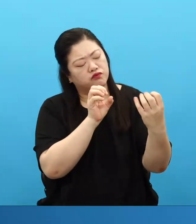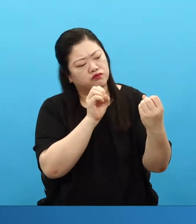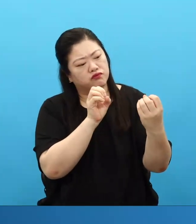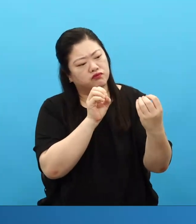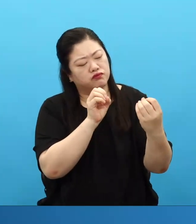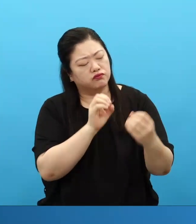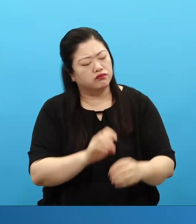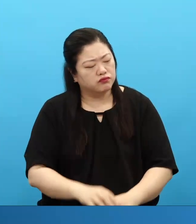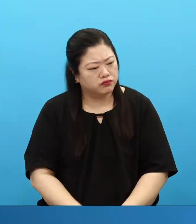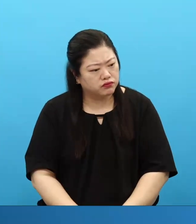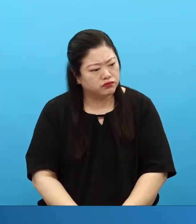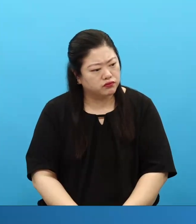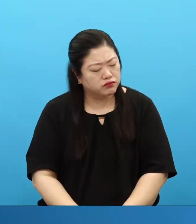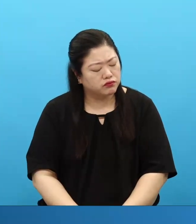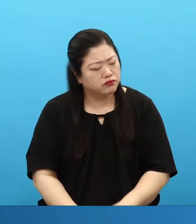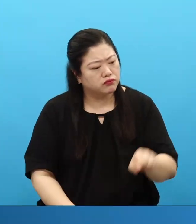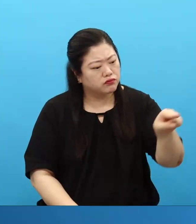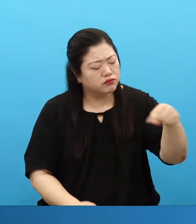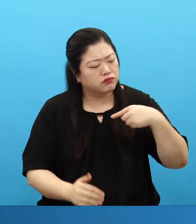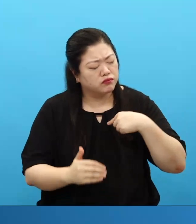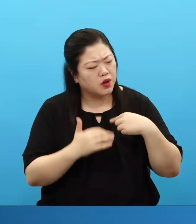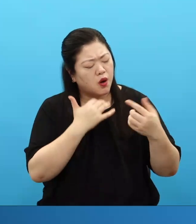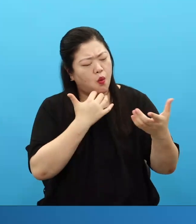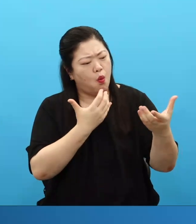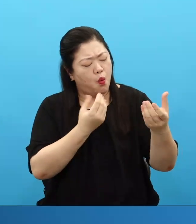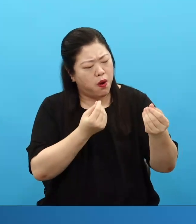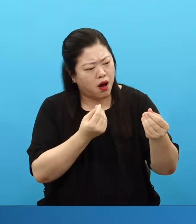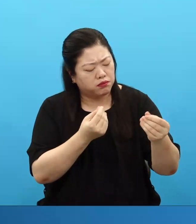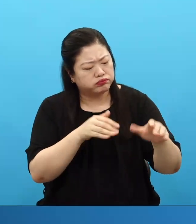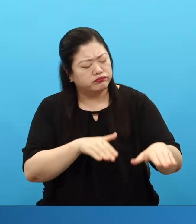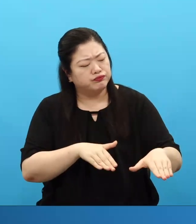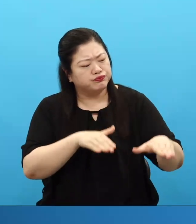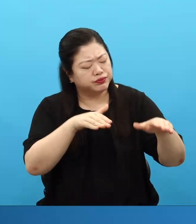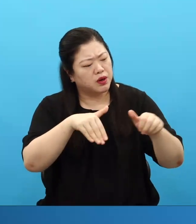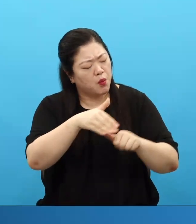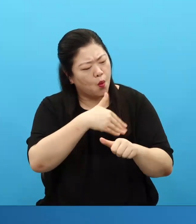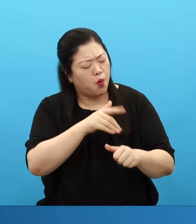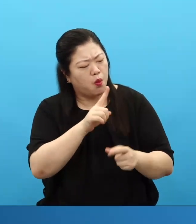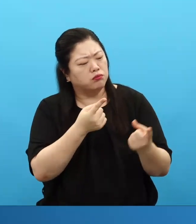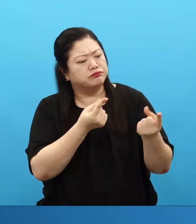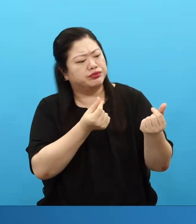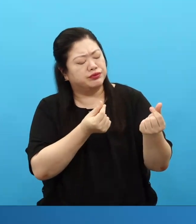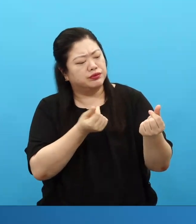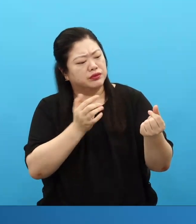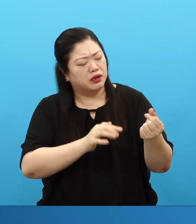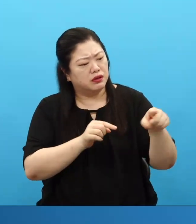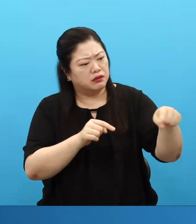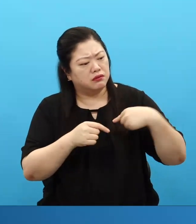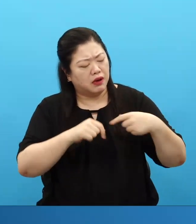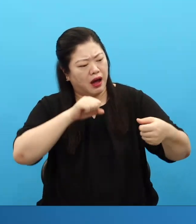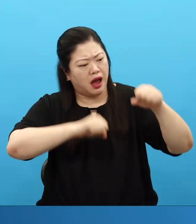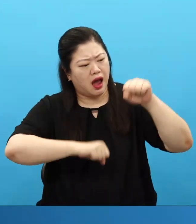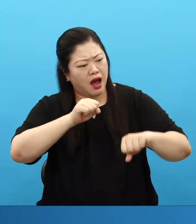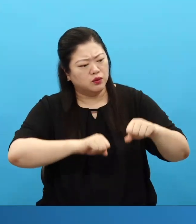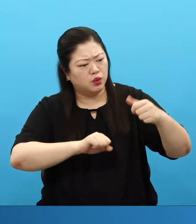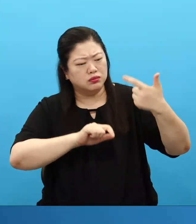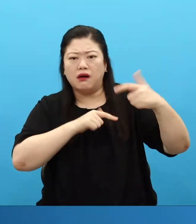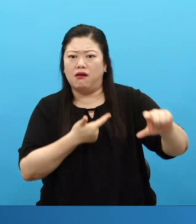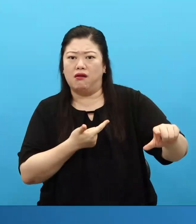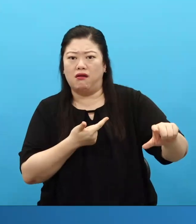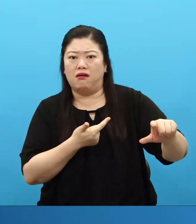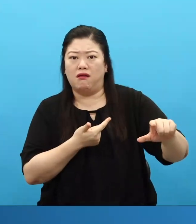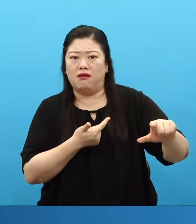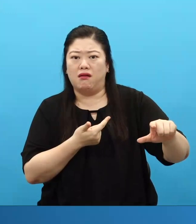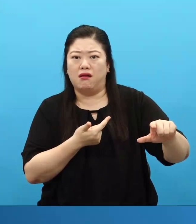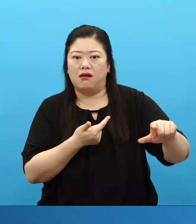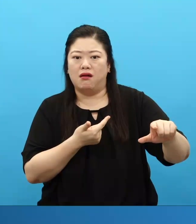같은 짓을 할 수 있을까? And even now, I find it kind of hard to understand. If I were that kind of person, I wonder if I would be able to do that. 나 그 사람 이름도 지금 기억해. I even now remember